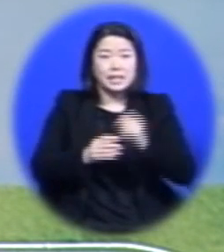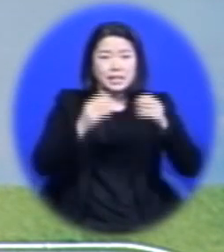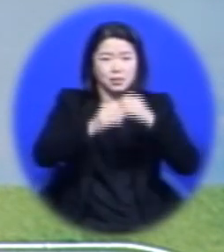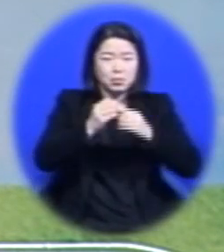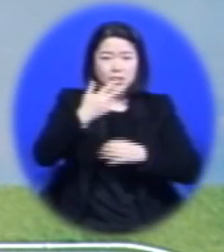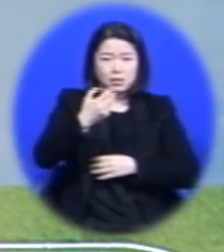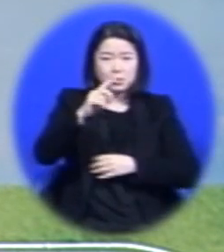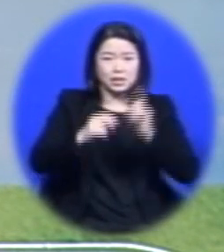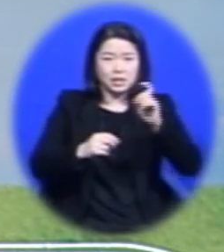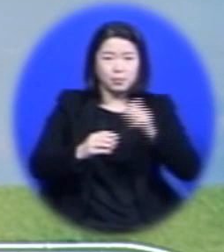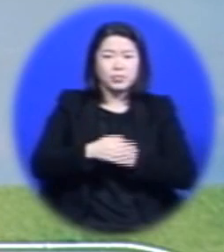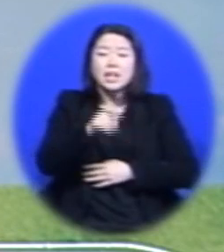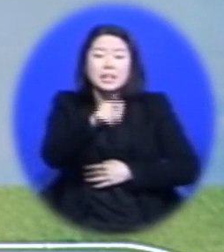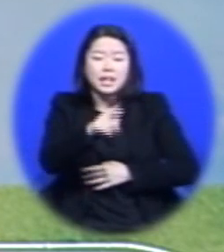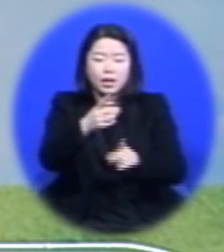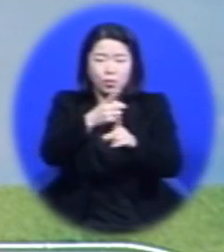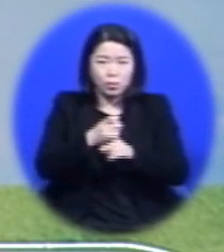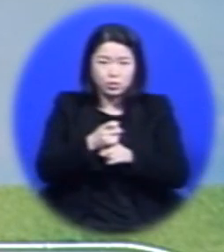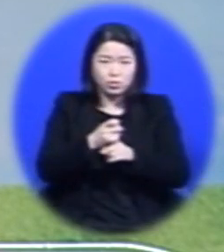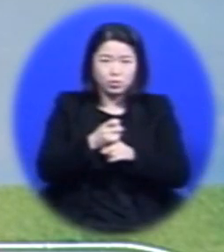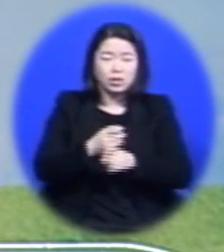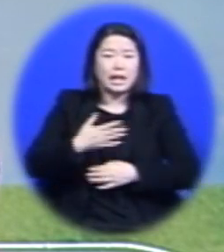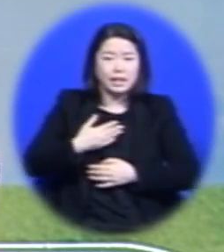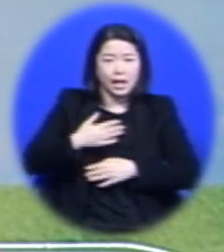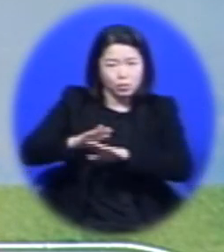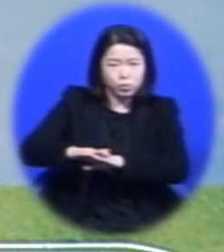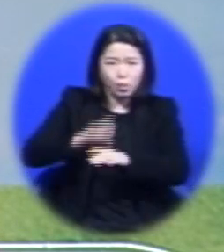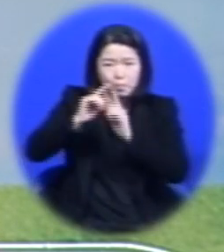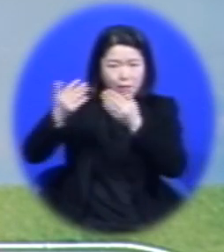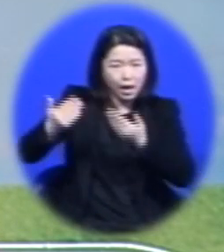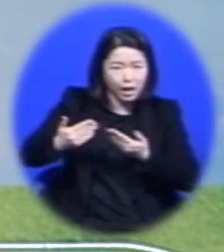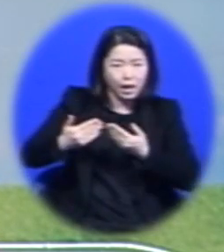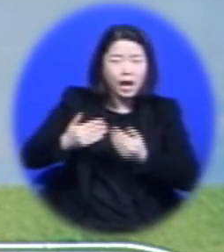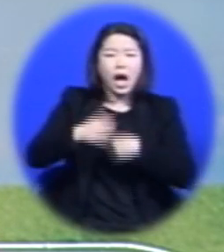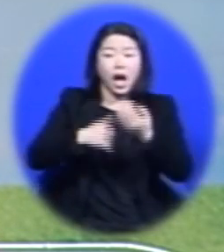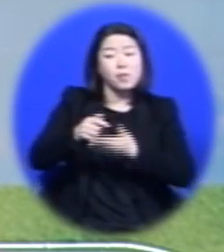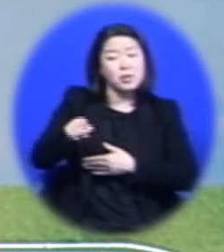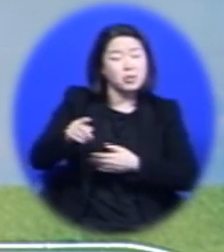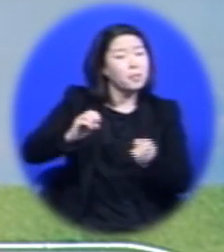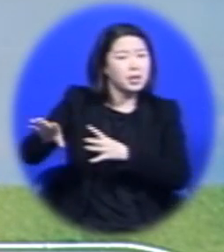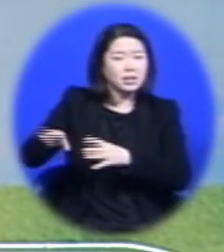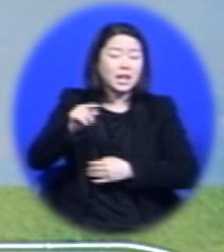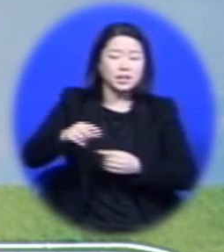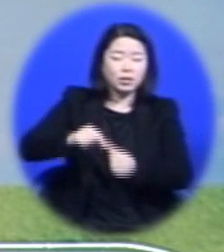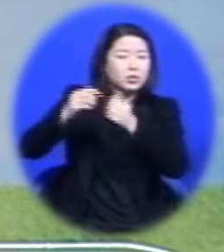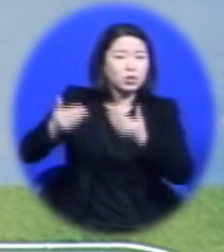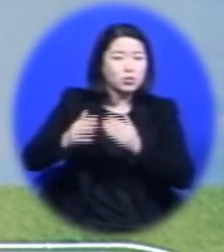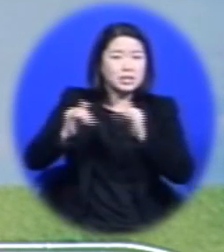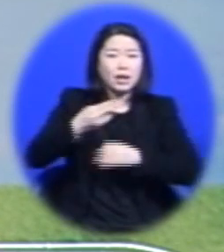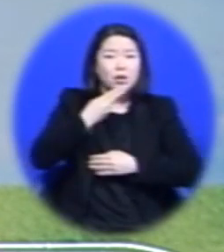보실까 내 원수들이 나를 두고 말하기를 하나님도 그를 버렸다 그를 건즈 2 사람이 없으니